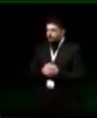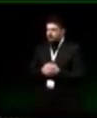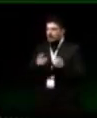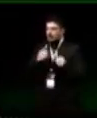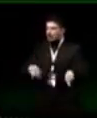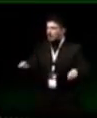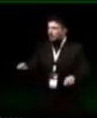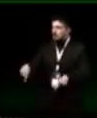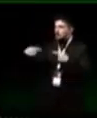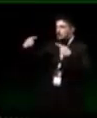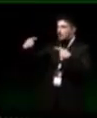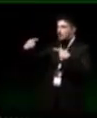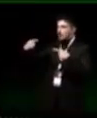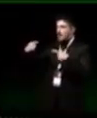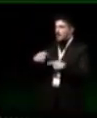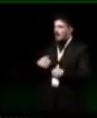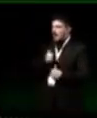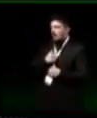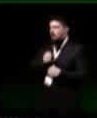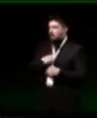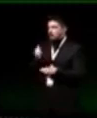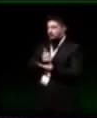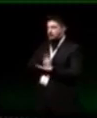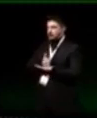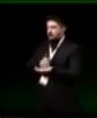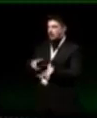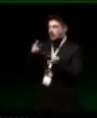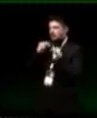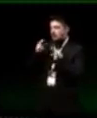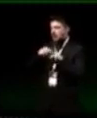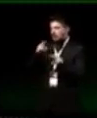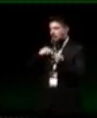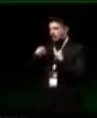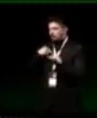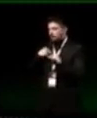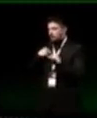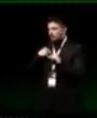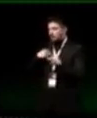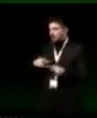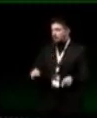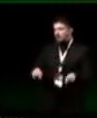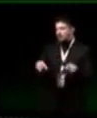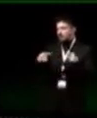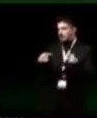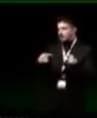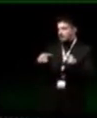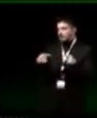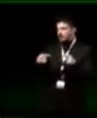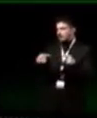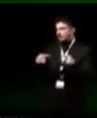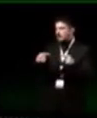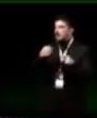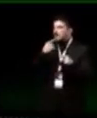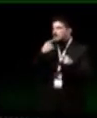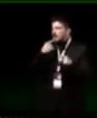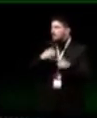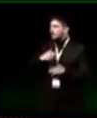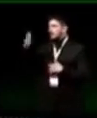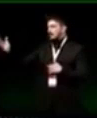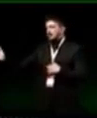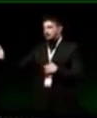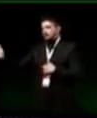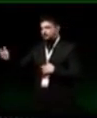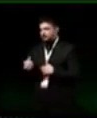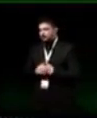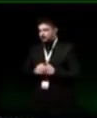un nemico, l'autoreferenzialità, il parlarsi addosso, ma abbiamo anche un avversario. Per me questo avversario si chiama destra.